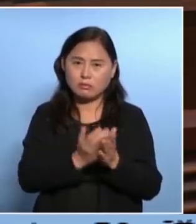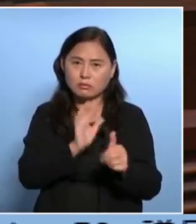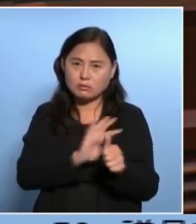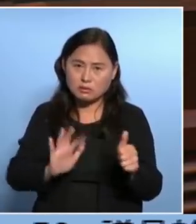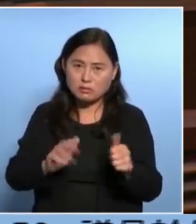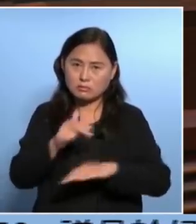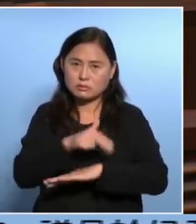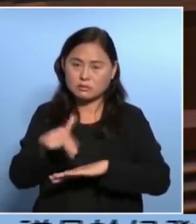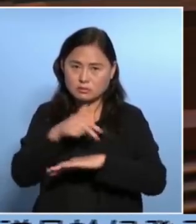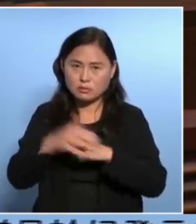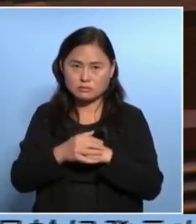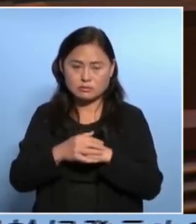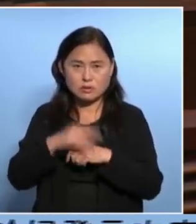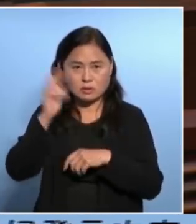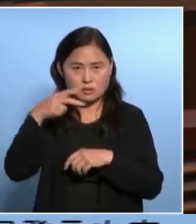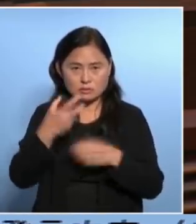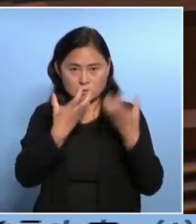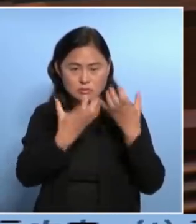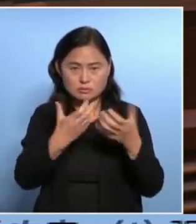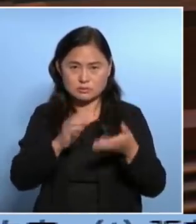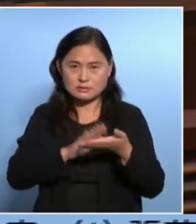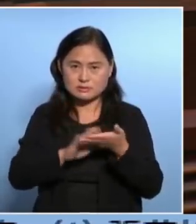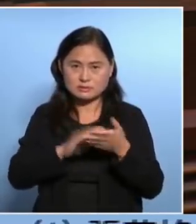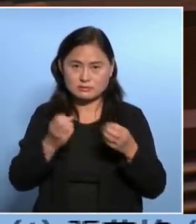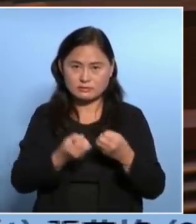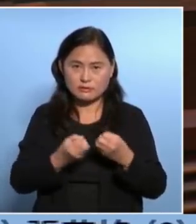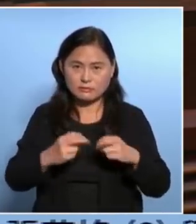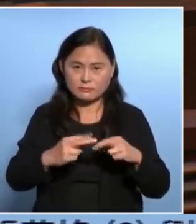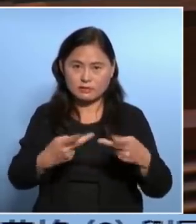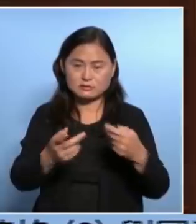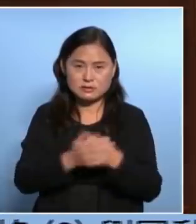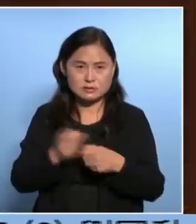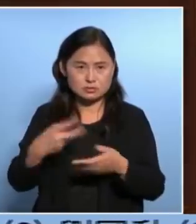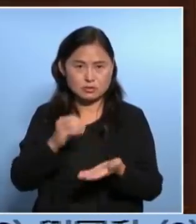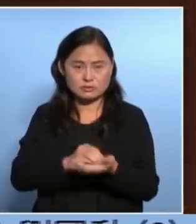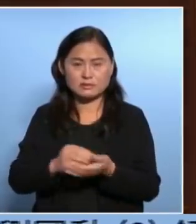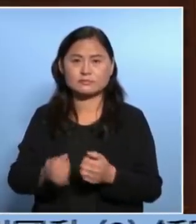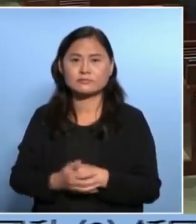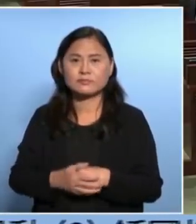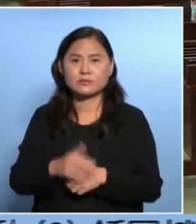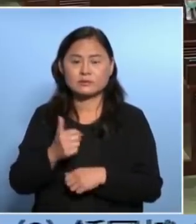我哋都要留意住事情嘅實際發展，從而作出判斷嘅。多謝主席。 張華峰。